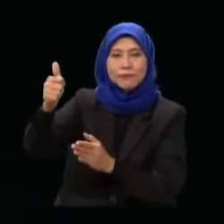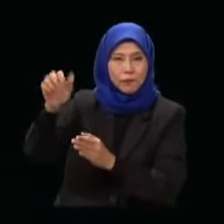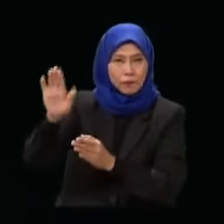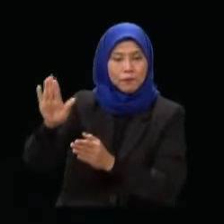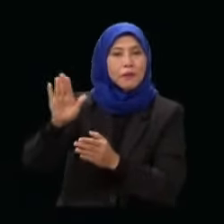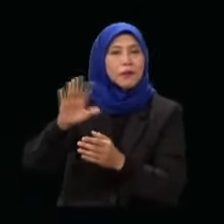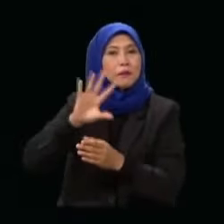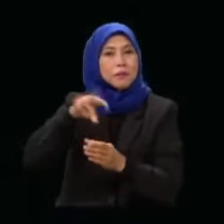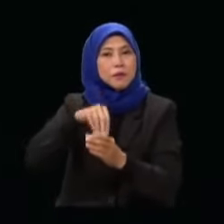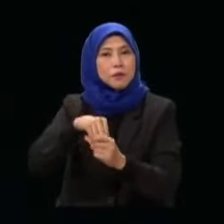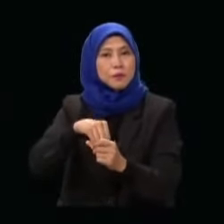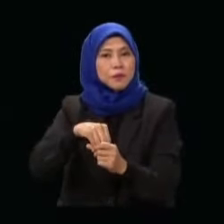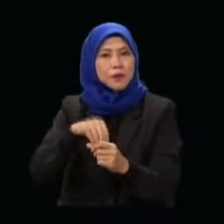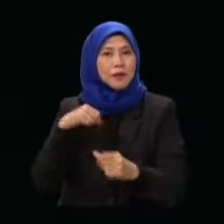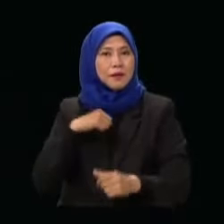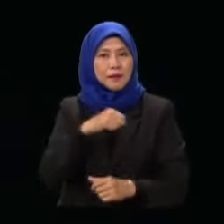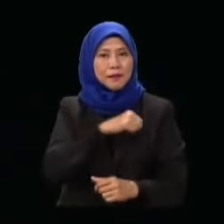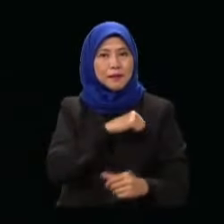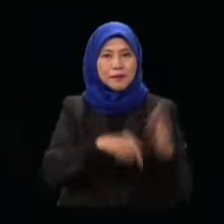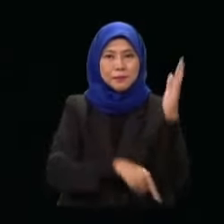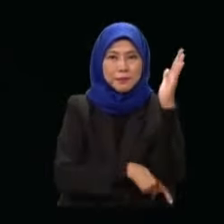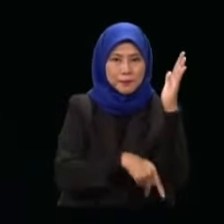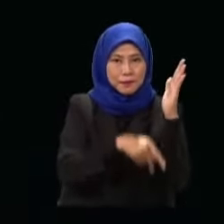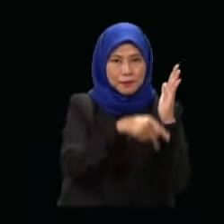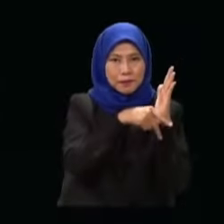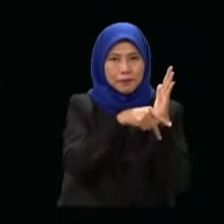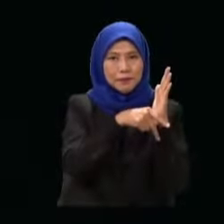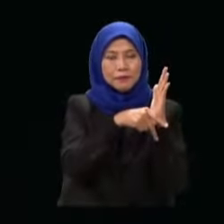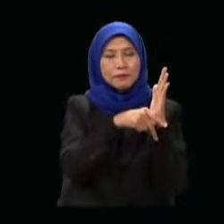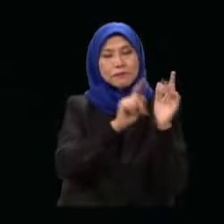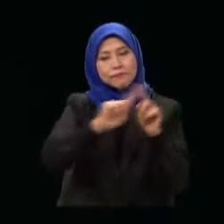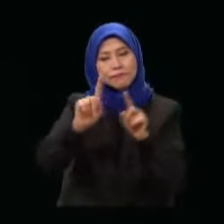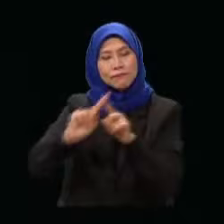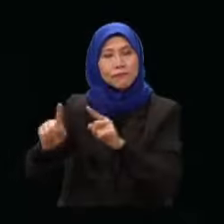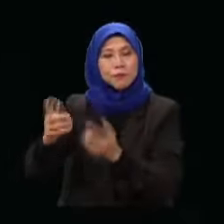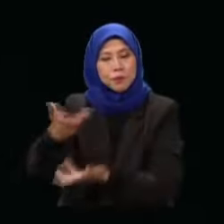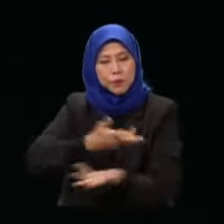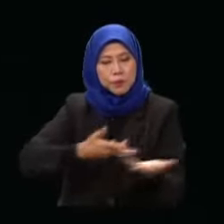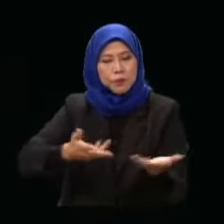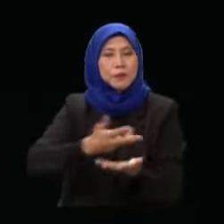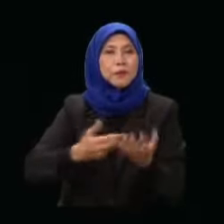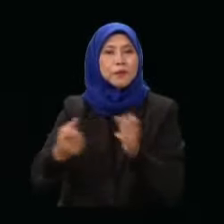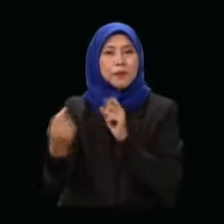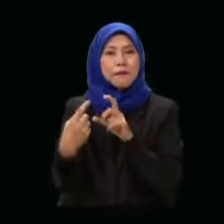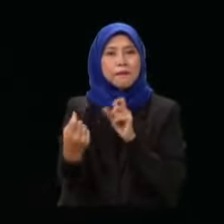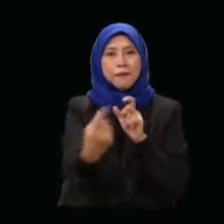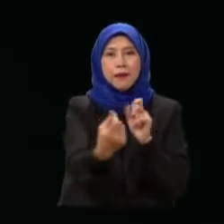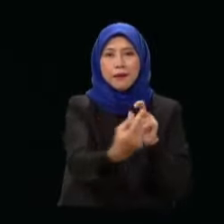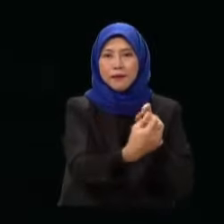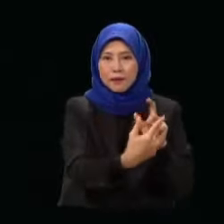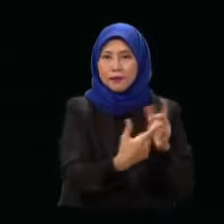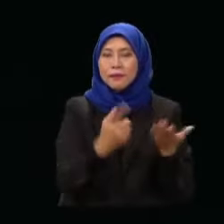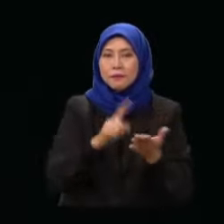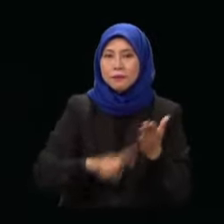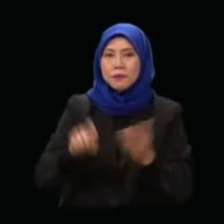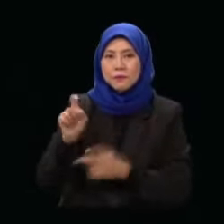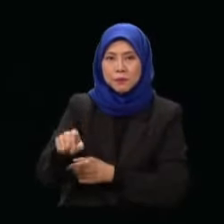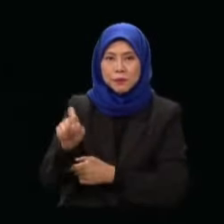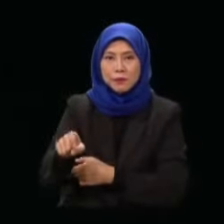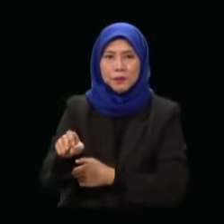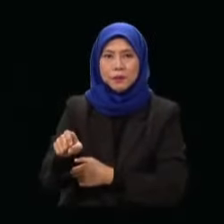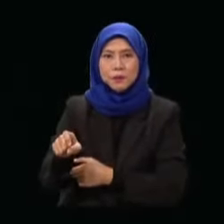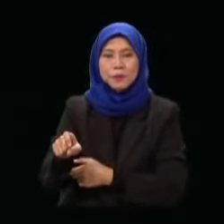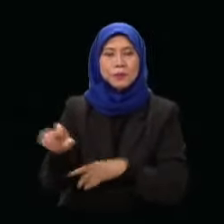taruh termasuklah ahli parlimen edan sebagainya untuk kita dapatkan feedback apa yang